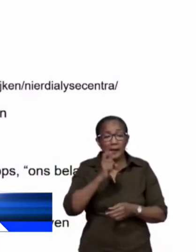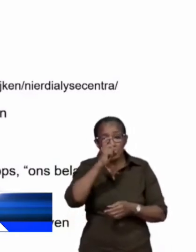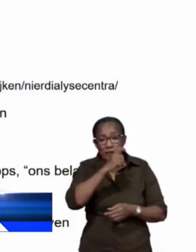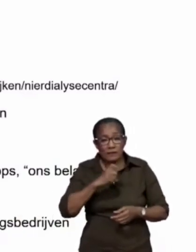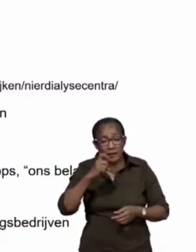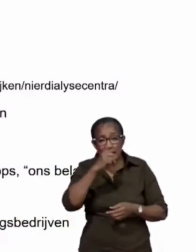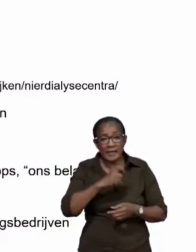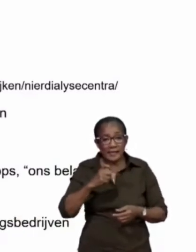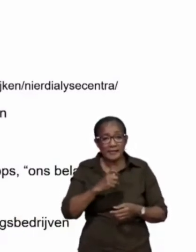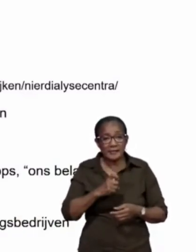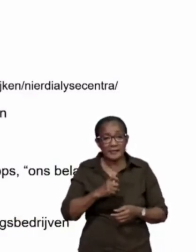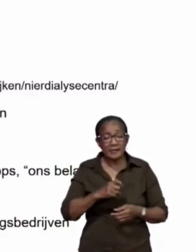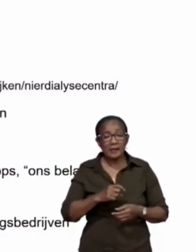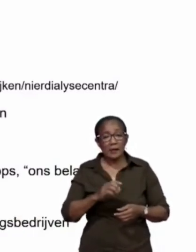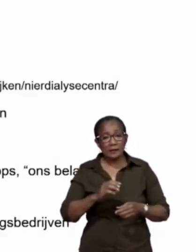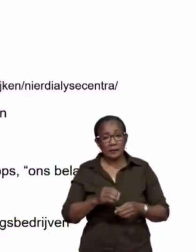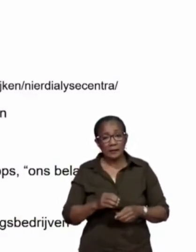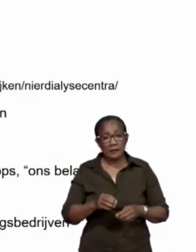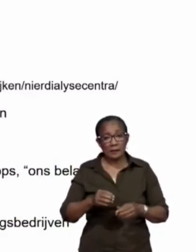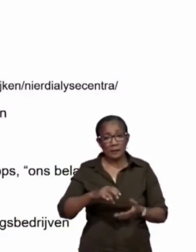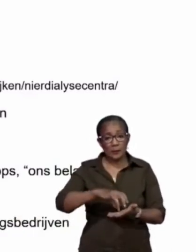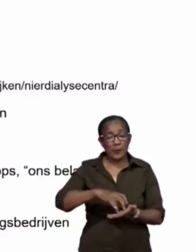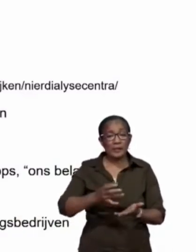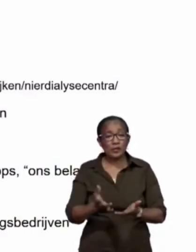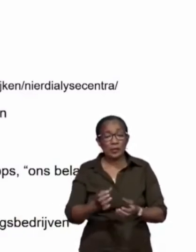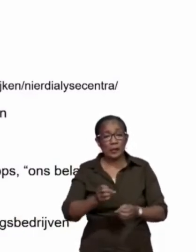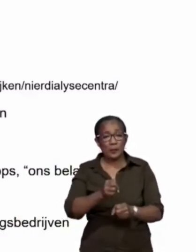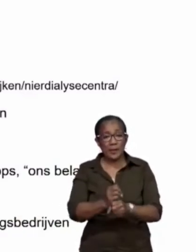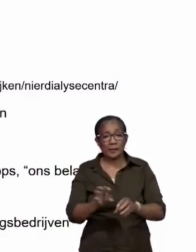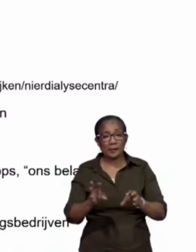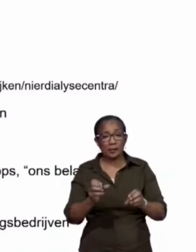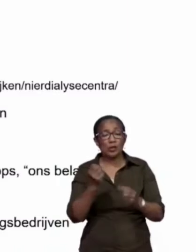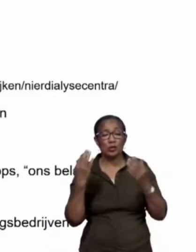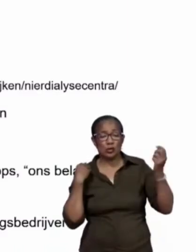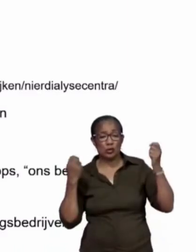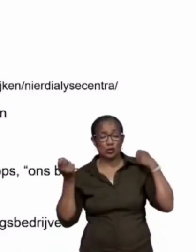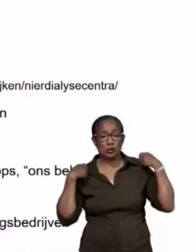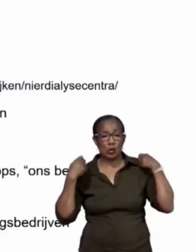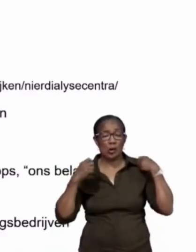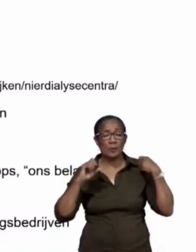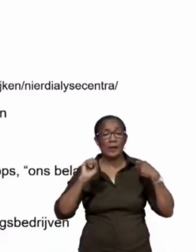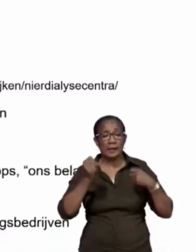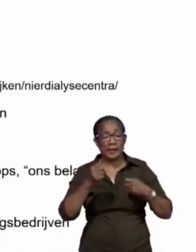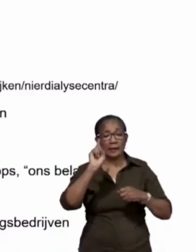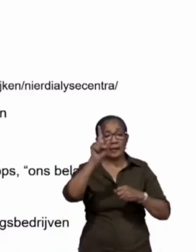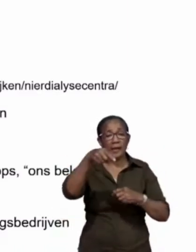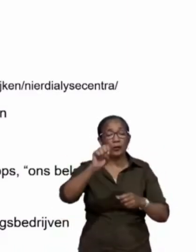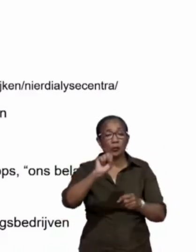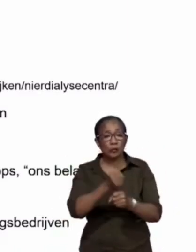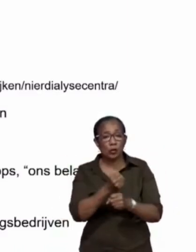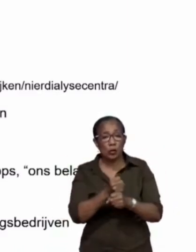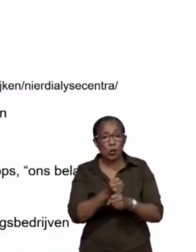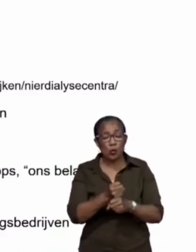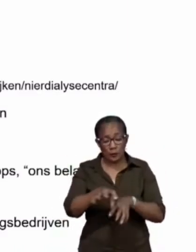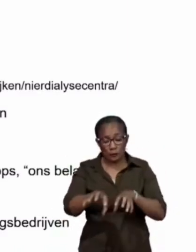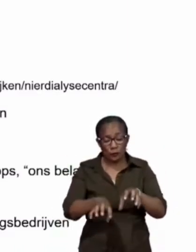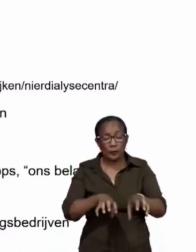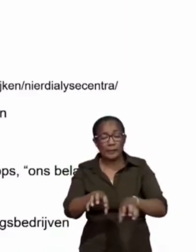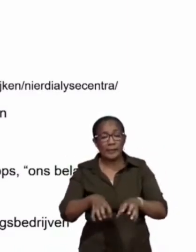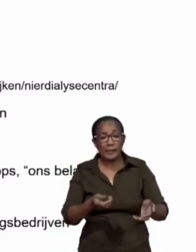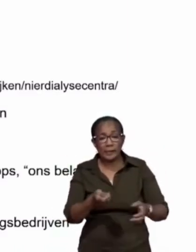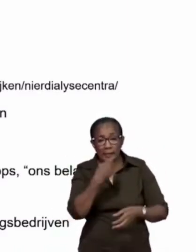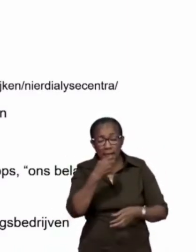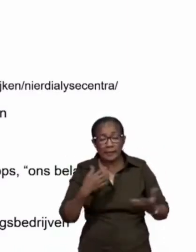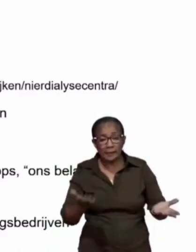mitty, slagerij. De petshop, peewangosap bij Sanifu. De dieren die u thuis